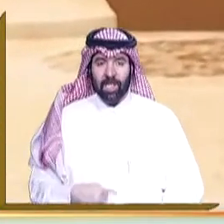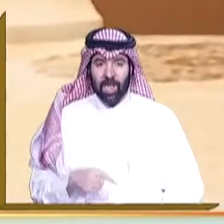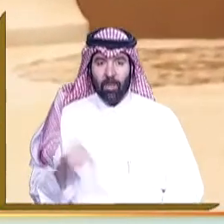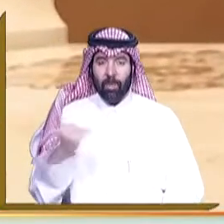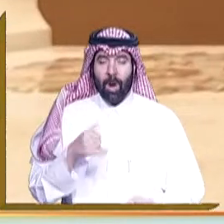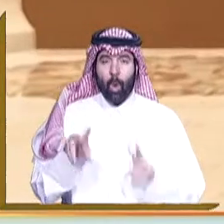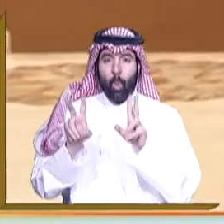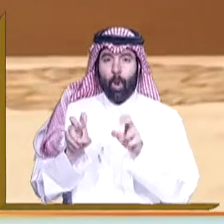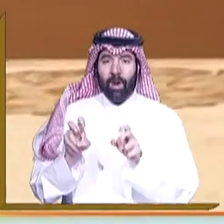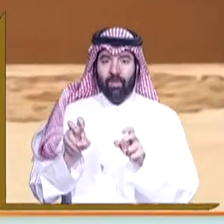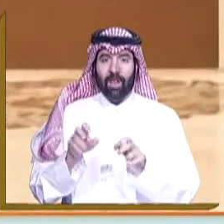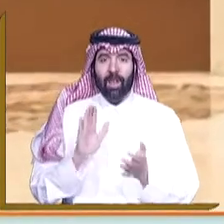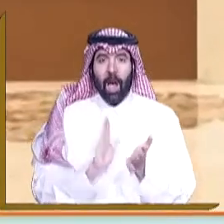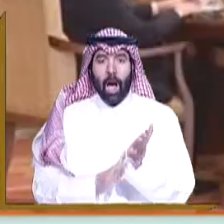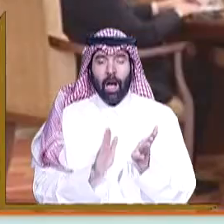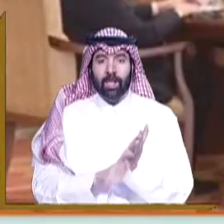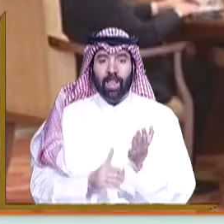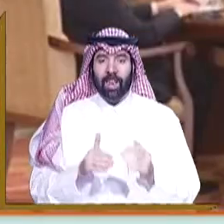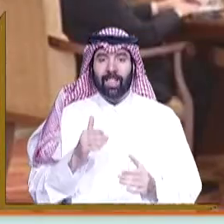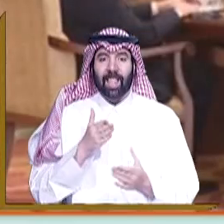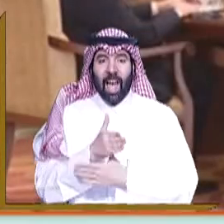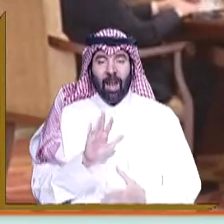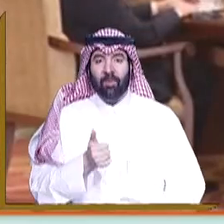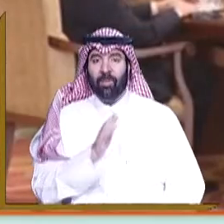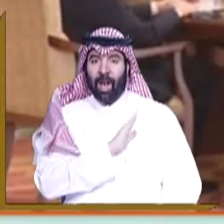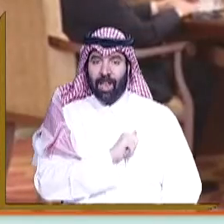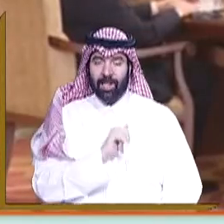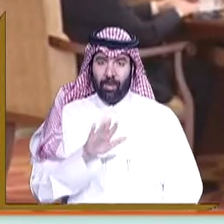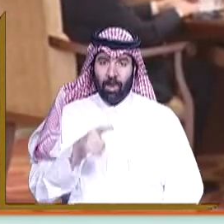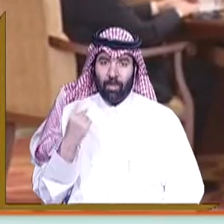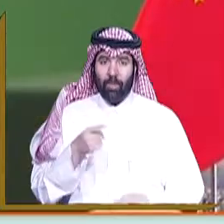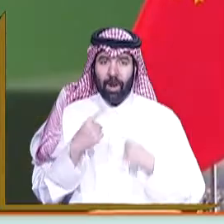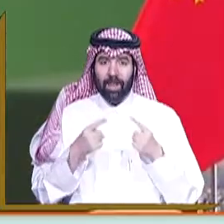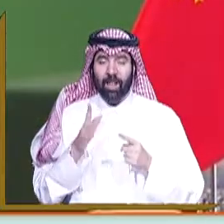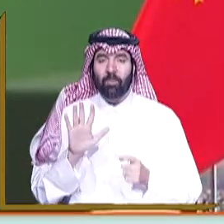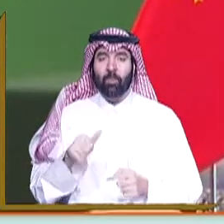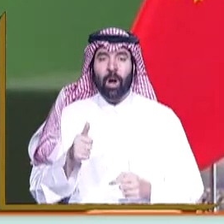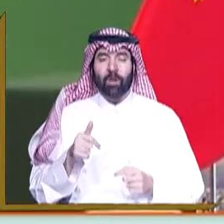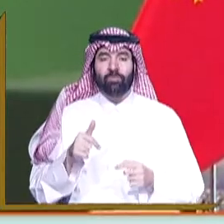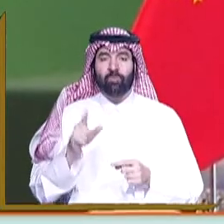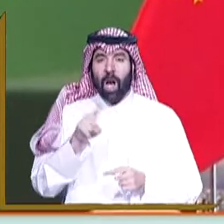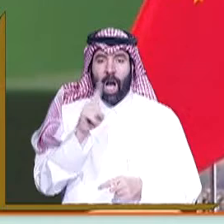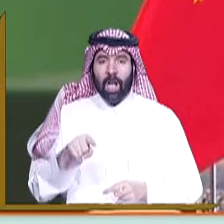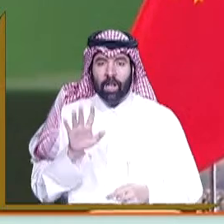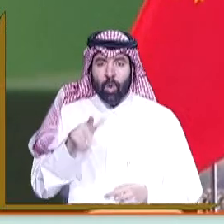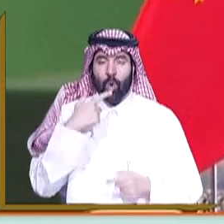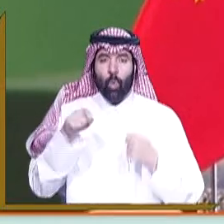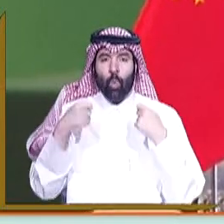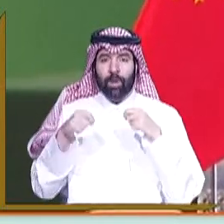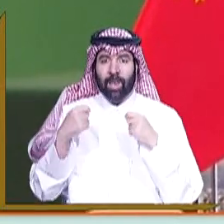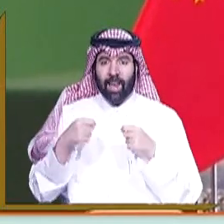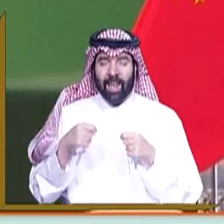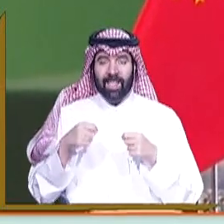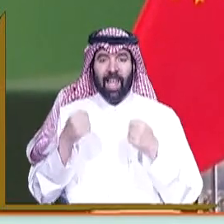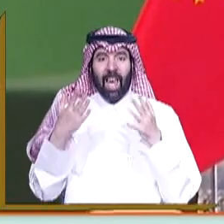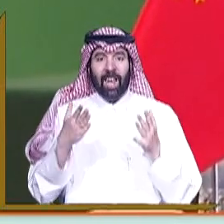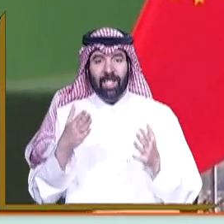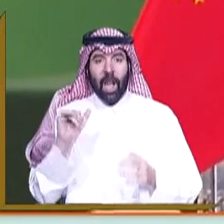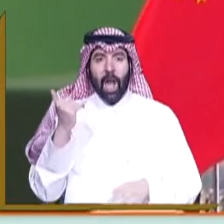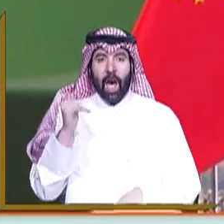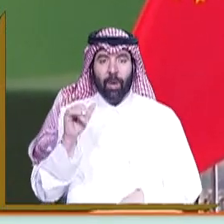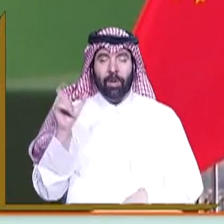الكارثة الإنسانية في غزة. هذا وأعرب الوزراء عن رفضهم التام لتصرفات الاحتلال الإسرائيلي